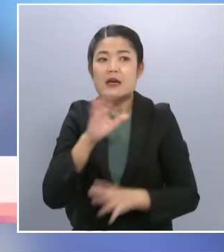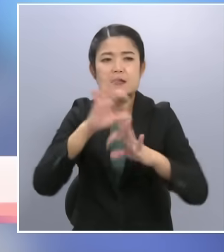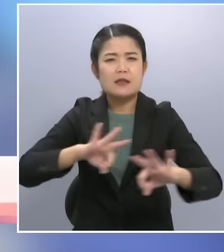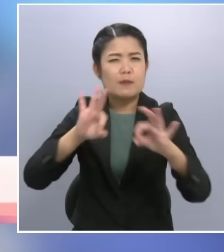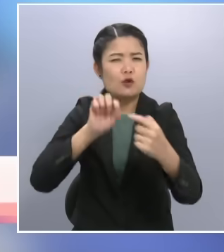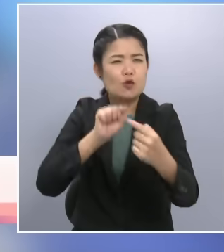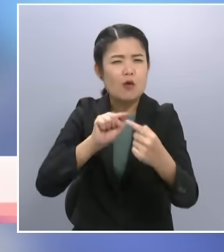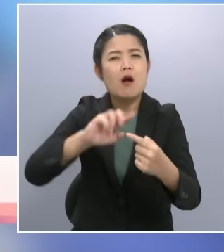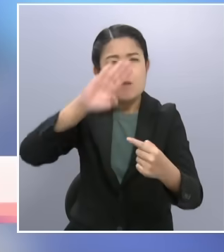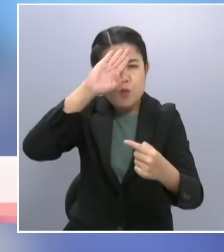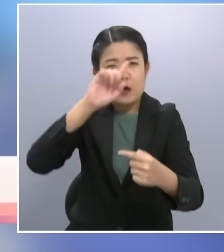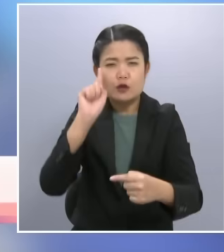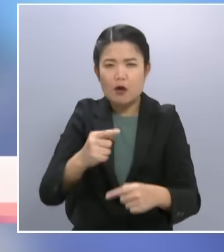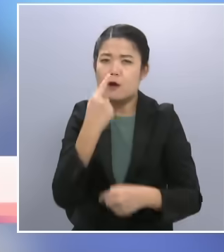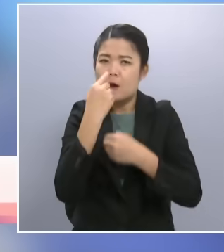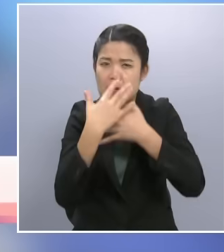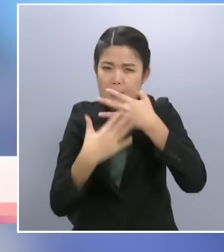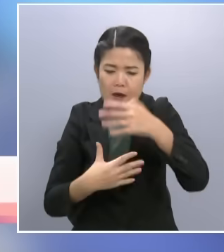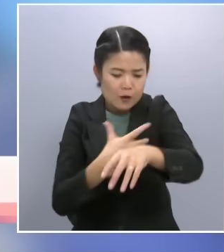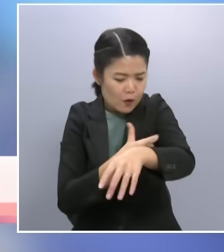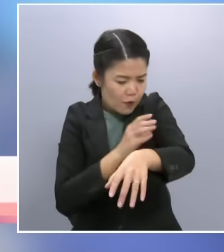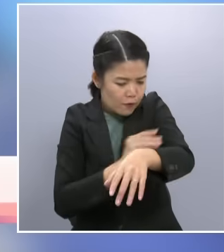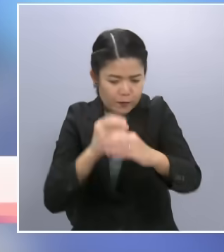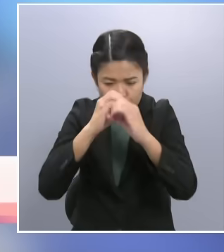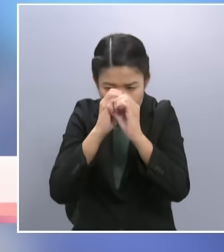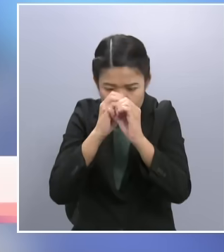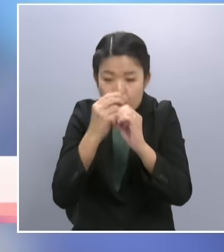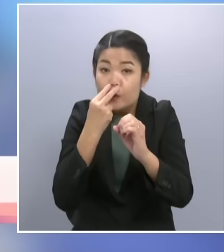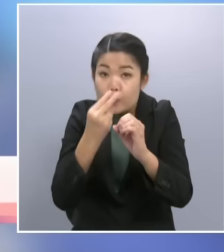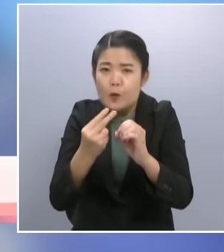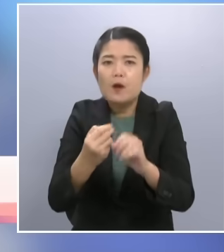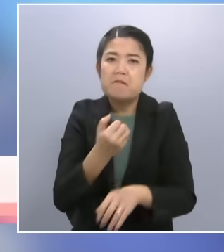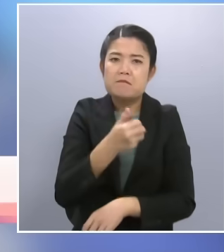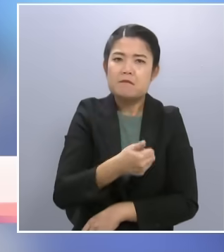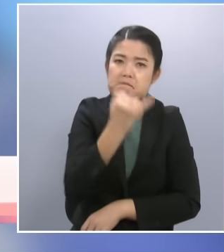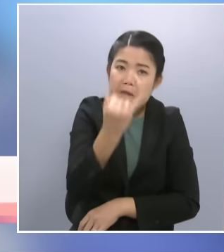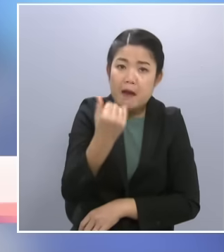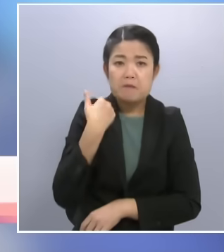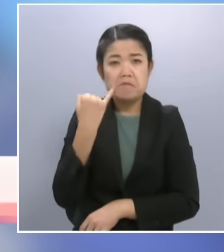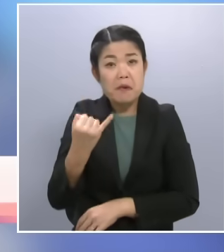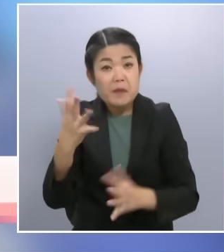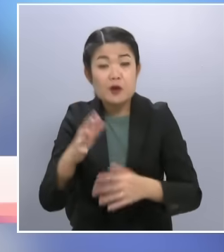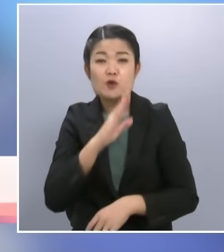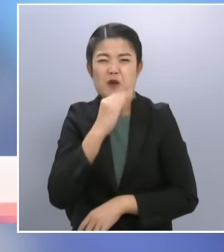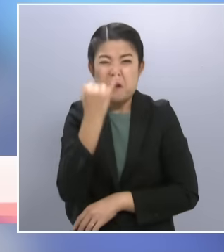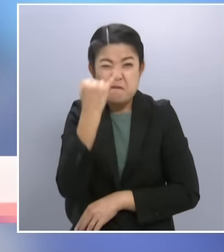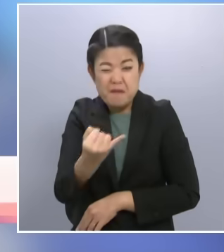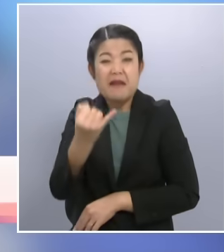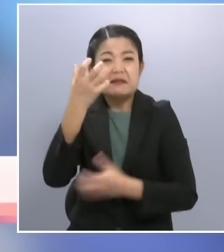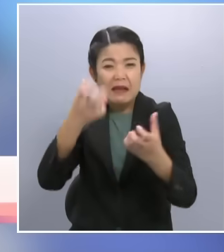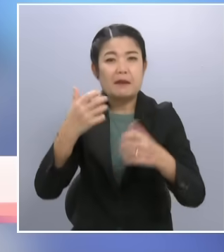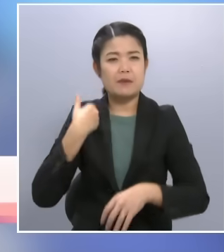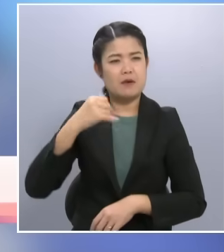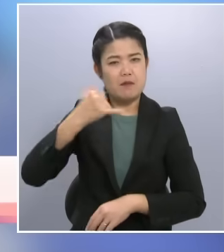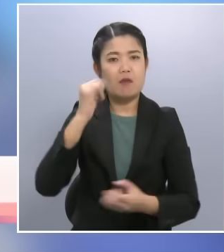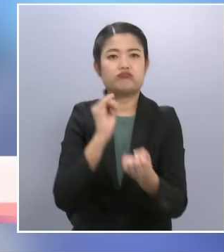กินก็จำเป็นต้องเจาะเลือดเพื่อจะดูว่าคนไข้แพ้ยาตัวนี้ไหมแล้วถ้าแพ้ยาจะมีอาการแพ้ยาขั้นรุนแรงอาจจะ